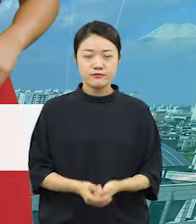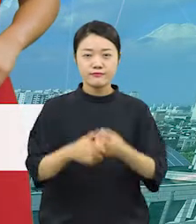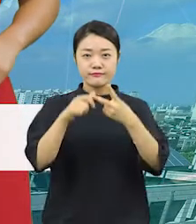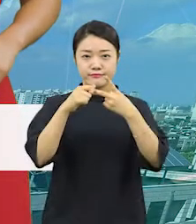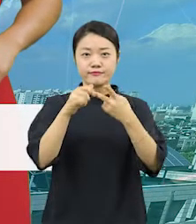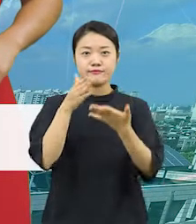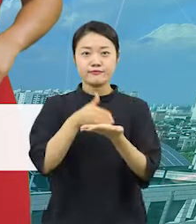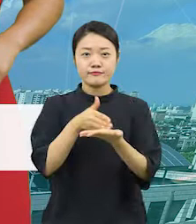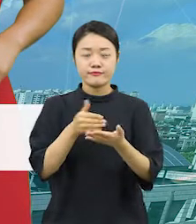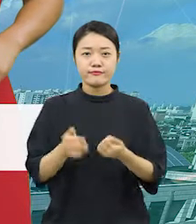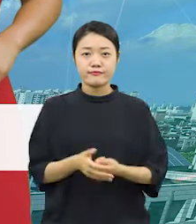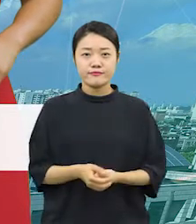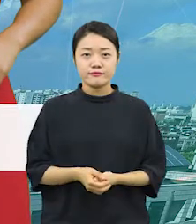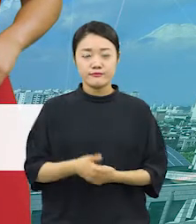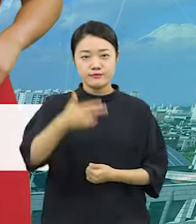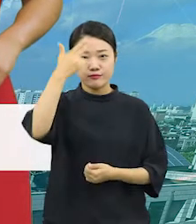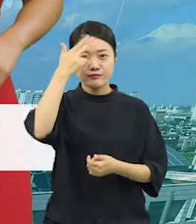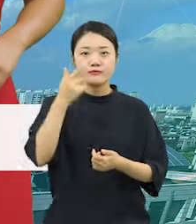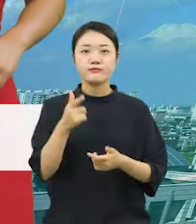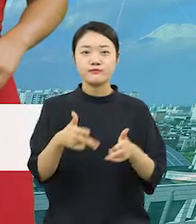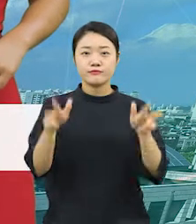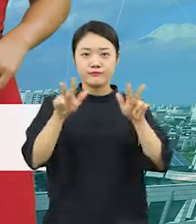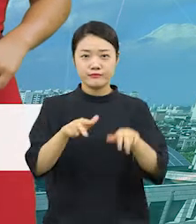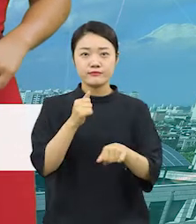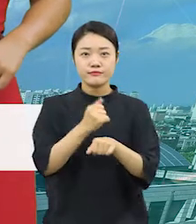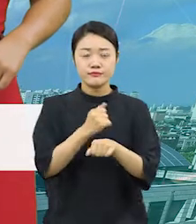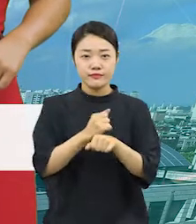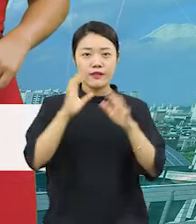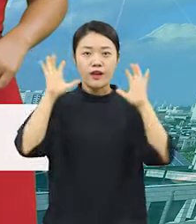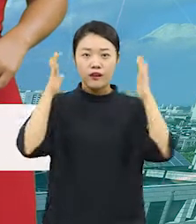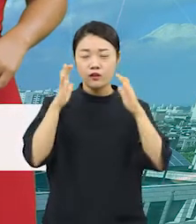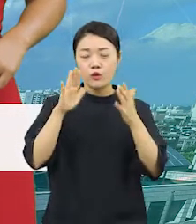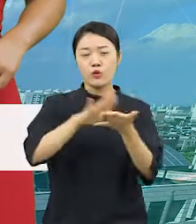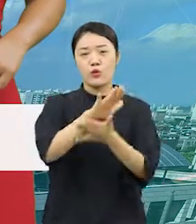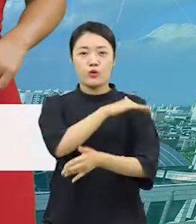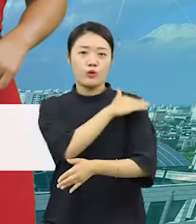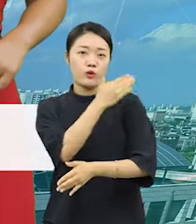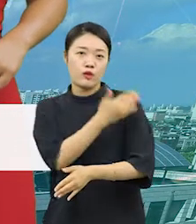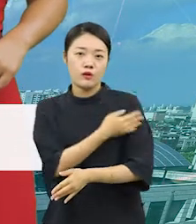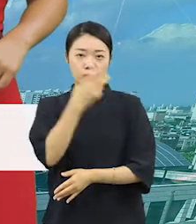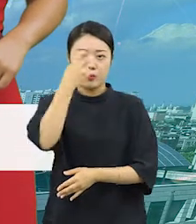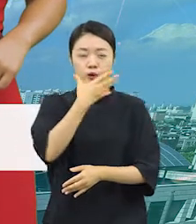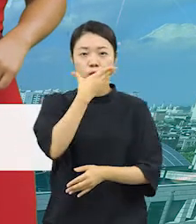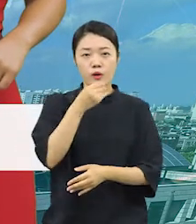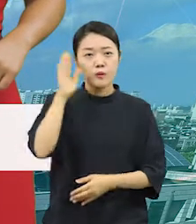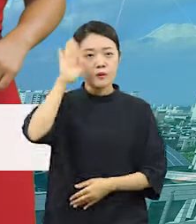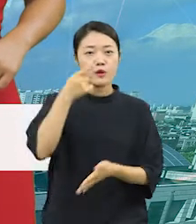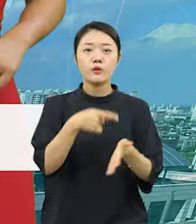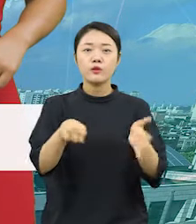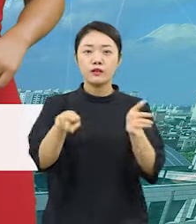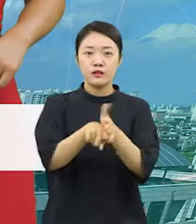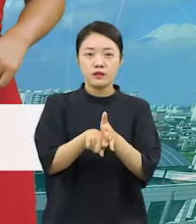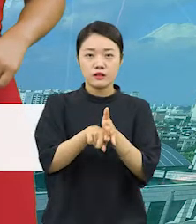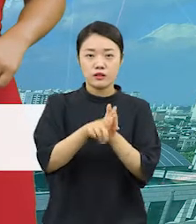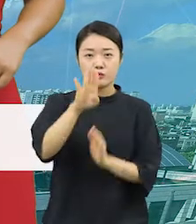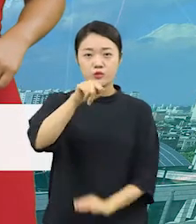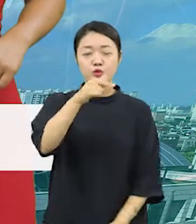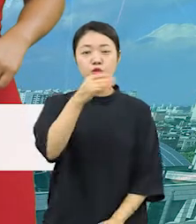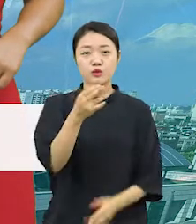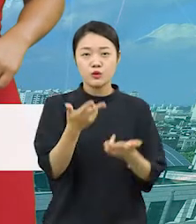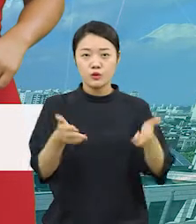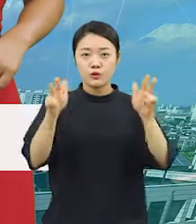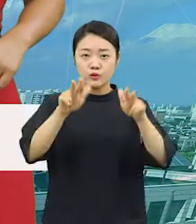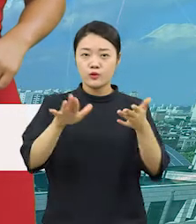다음 소식입니다. 부평구는 지난 6일 아이들의 놀권리 보장과 행복한 미래를 위해 부흥공원